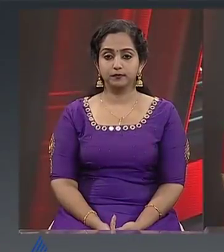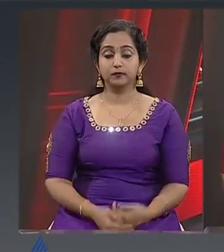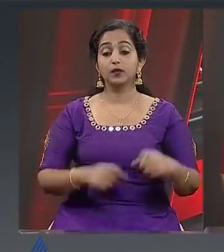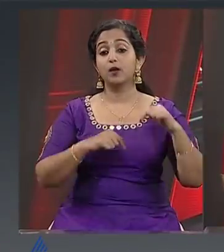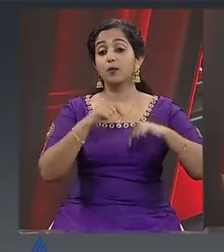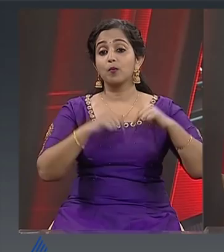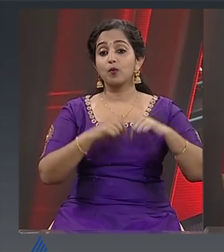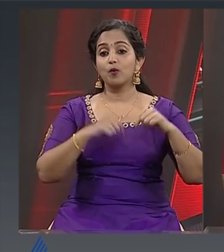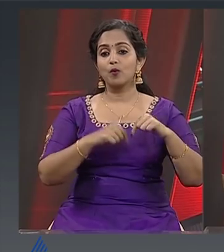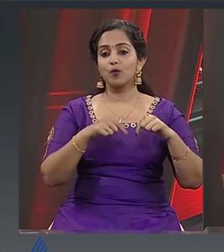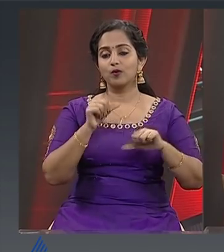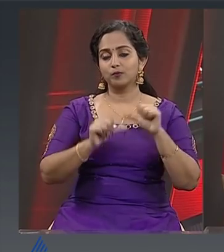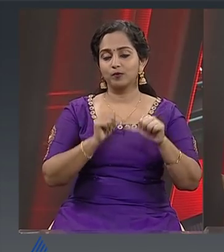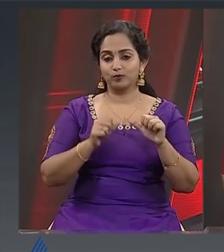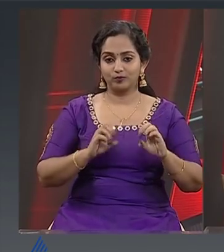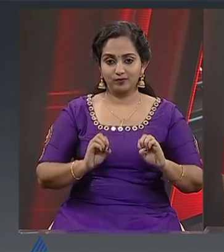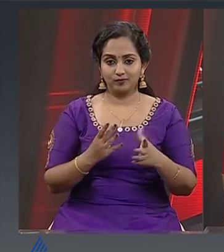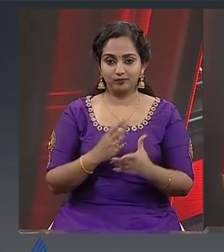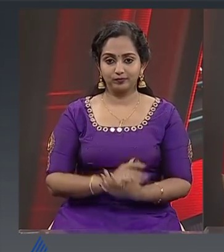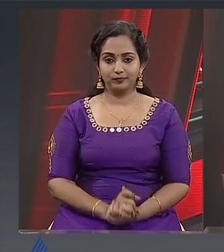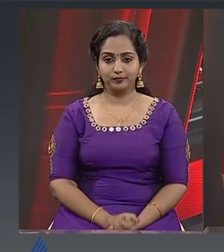തെരഞ്ഞെടുപ്പ് ഒരുക്കങ്ങളിൽ മുന്നണികൾ.